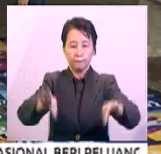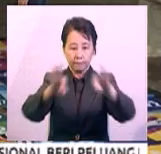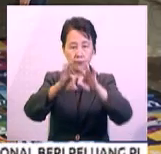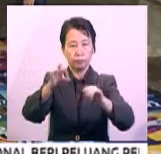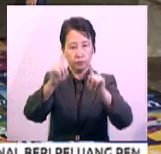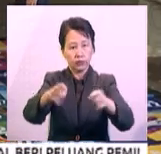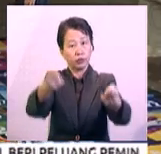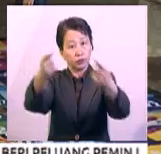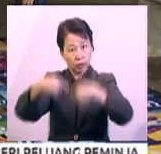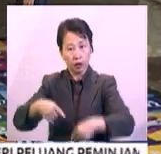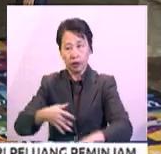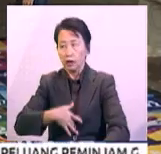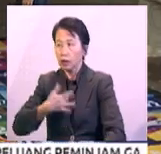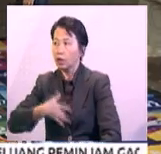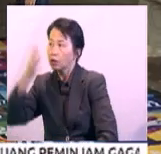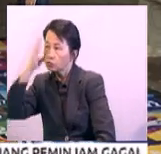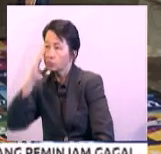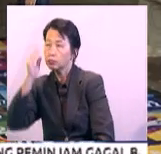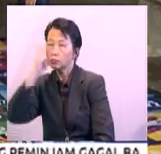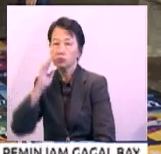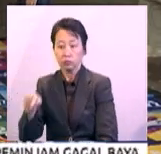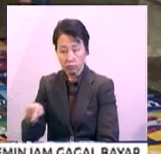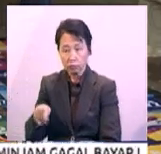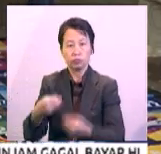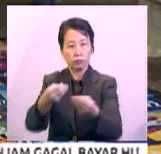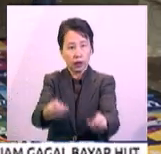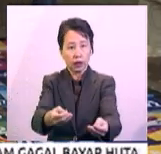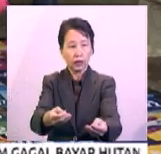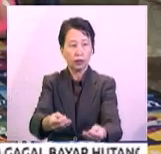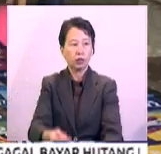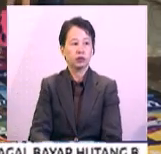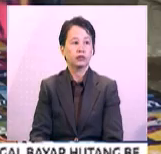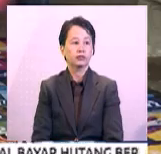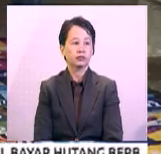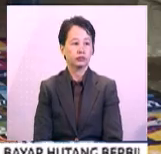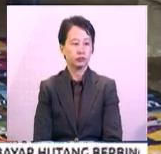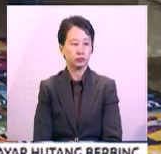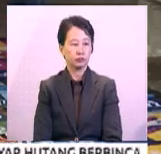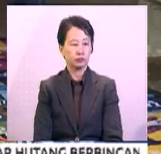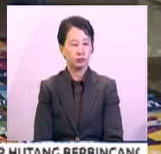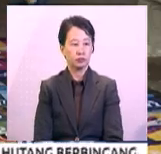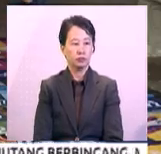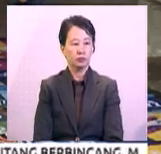datang sendiri merasai pengalaman yang ditawarkan. Tun Julia Muhammad Tahir, RTM.